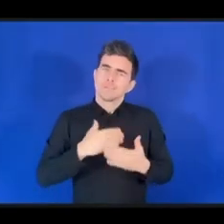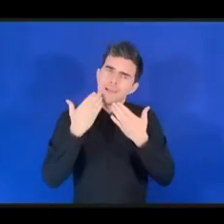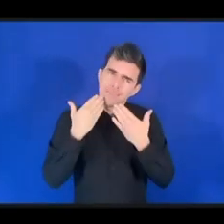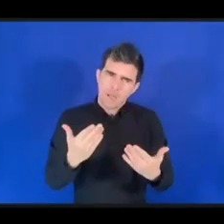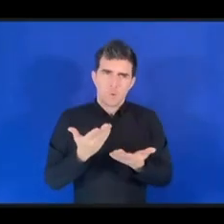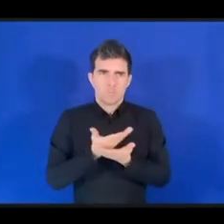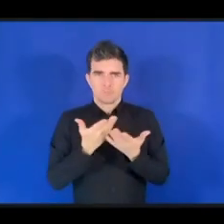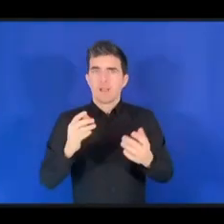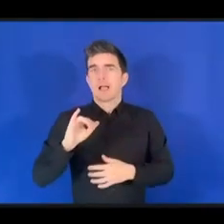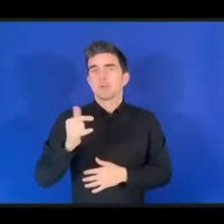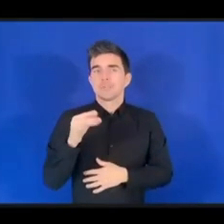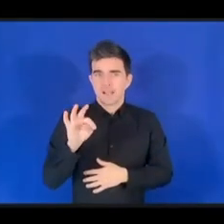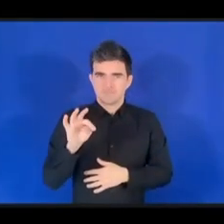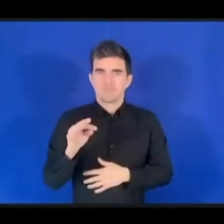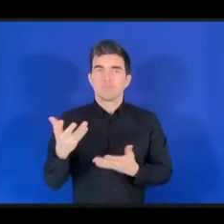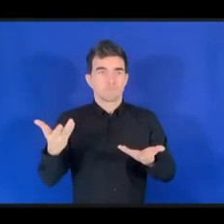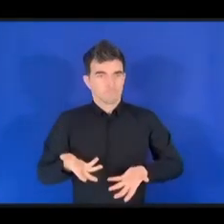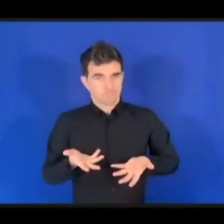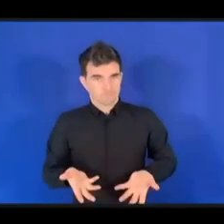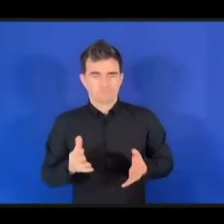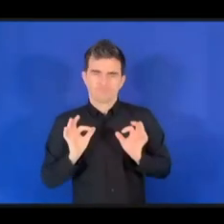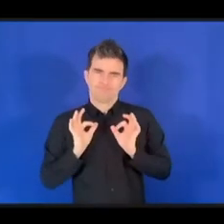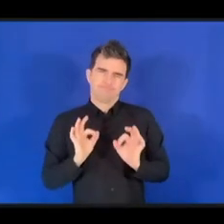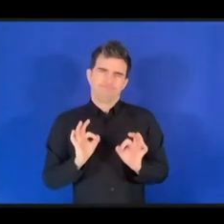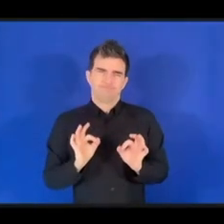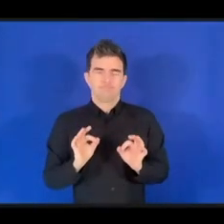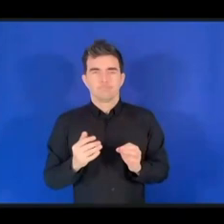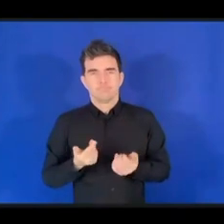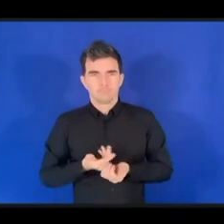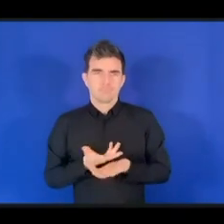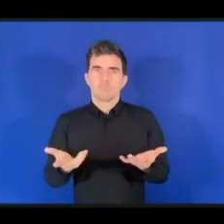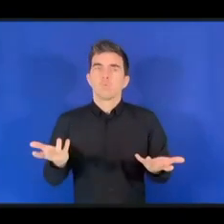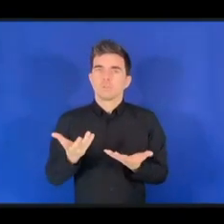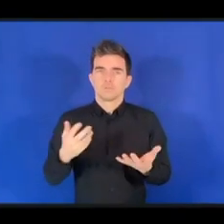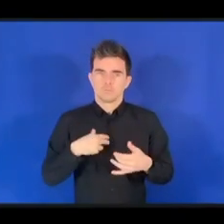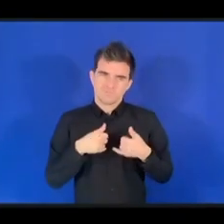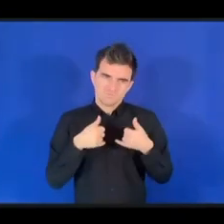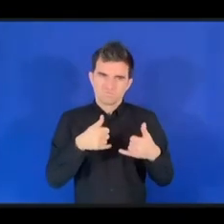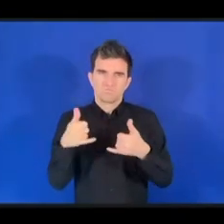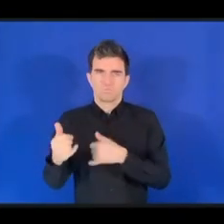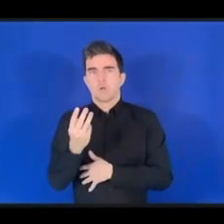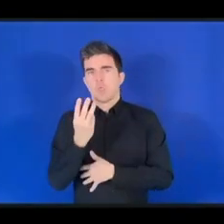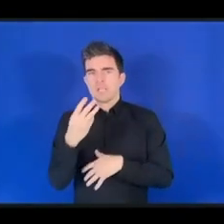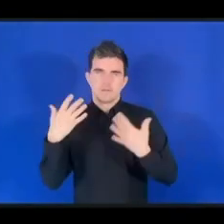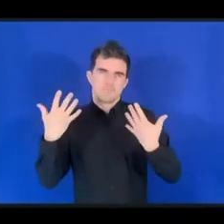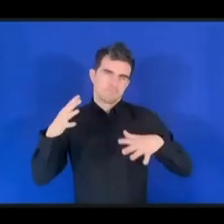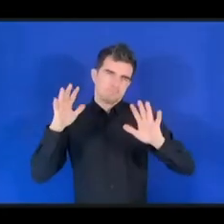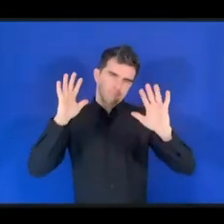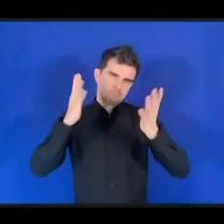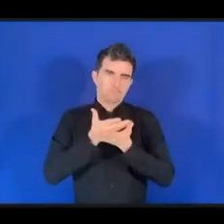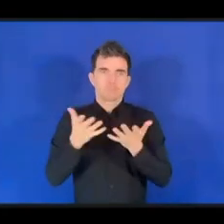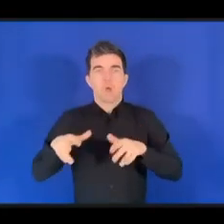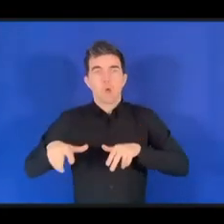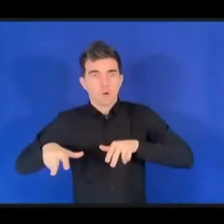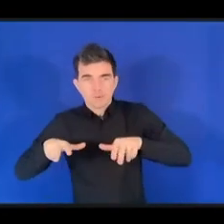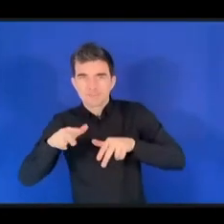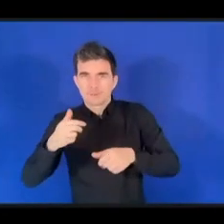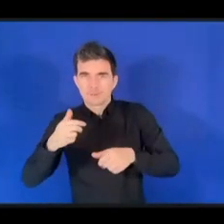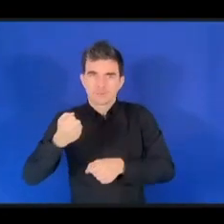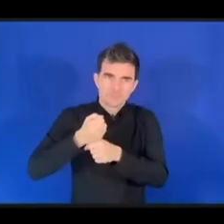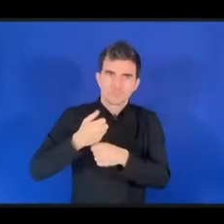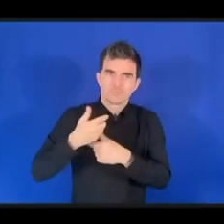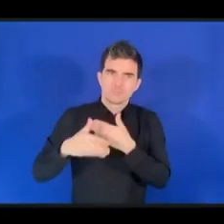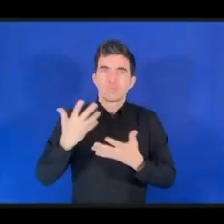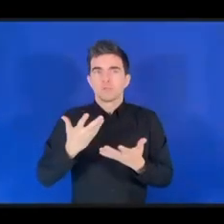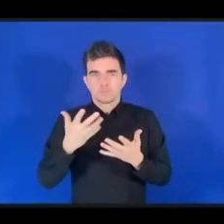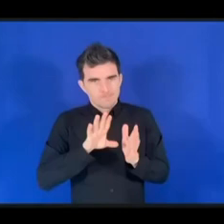والنشر وانا اود ان اشكر منتدى حكمه الانترنت على توفير هذه الفرصه الرائعه